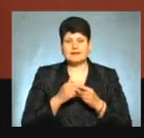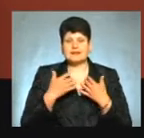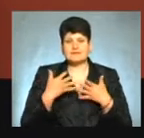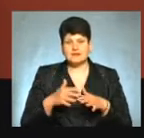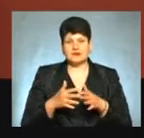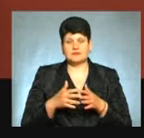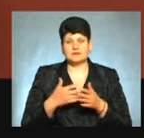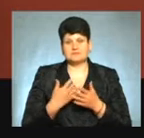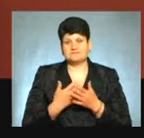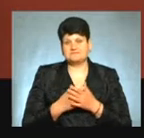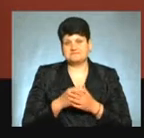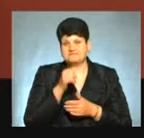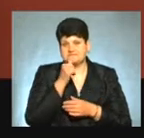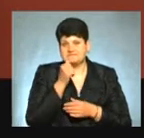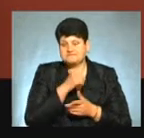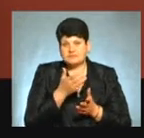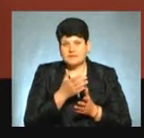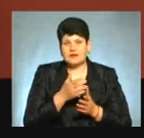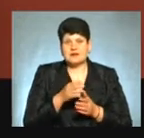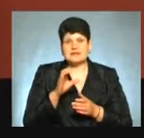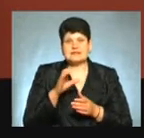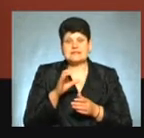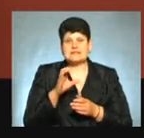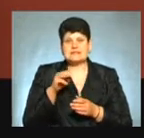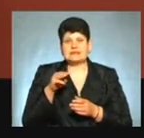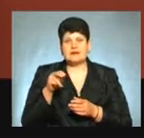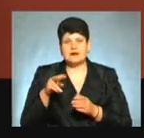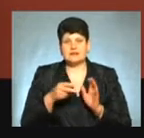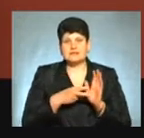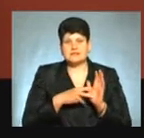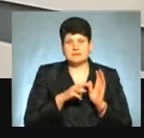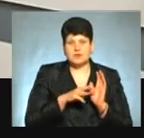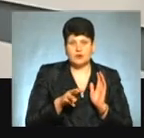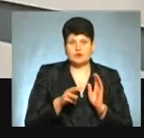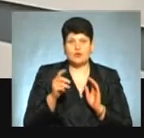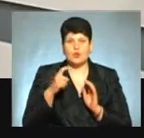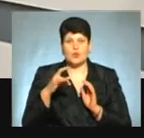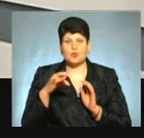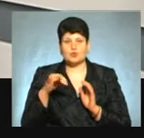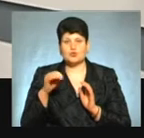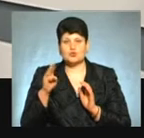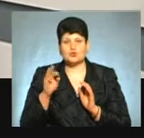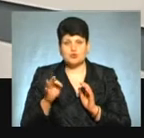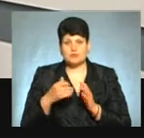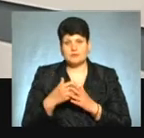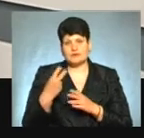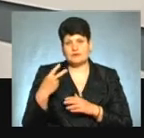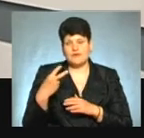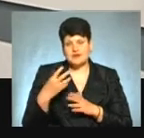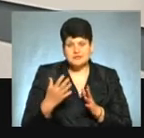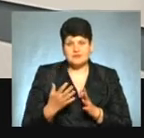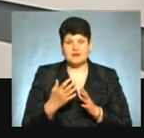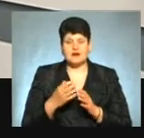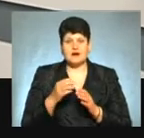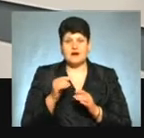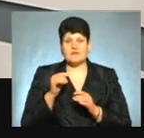досі терра інкогніта. Сталін проголосив 7 мільйонів, Хрущов договорився до 20, і далі цифра в сучасності зросла. Той невеличкий